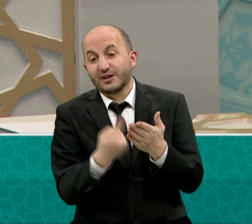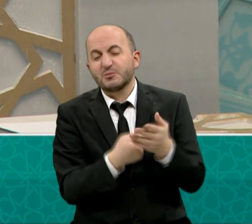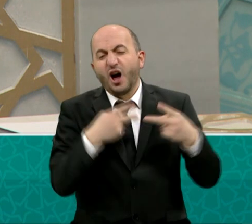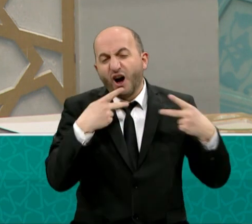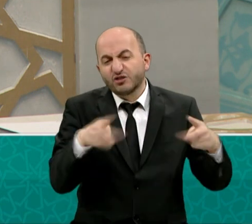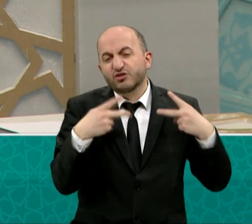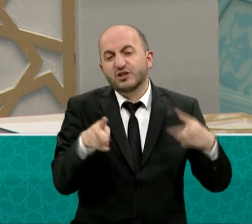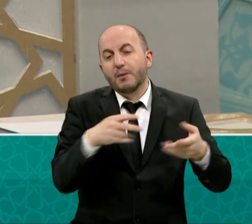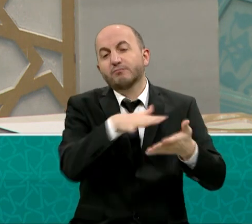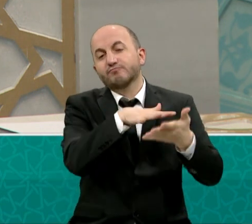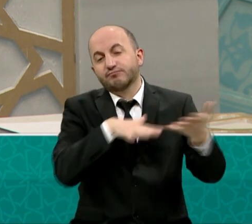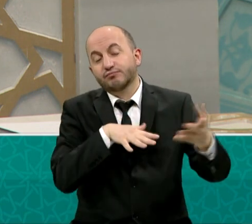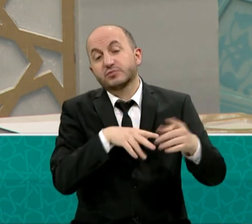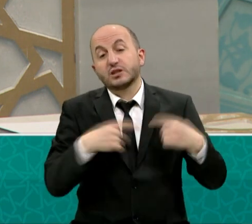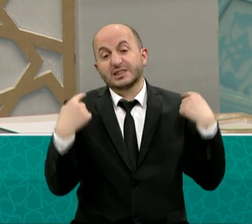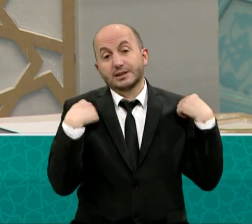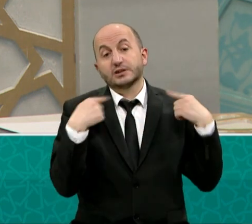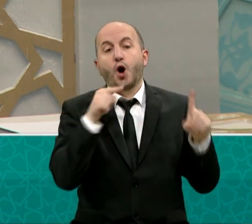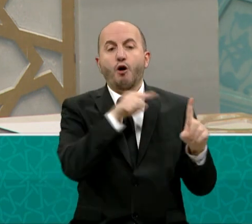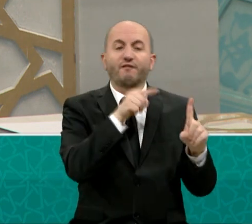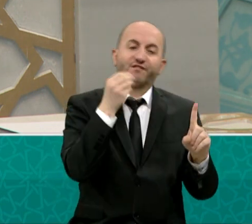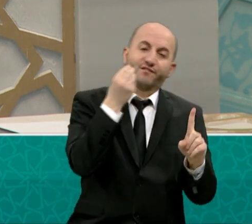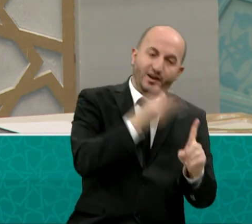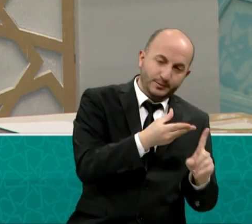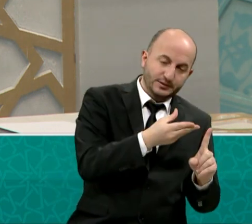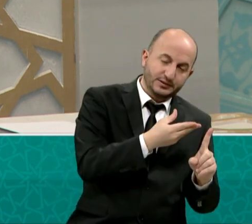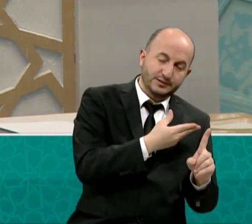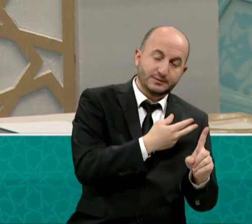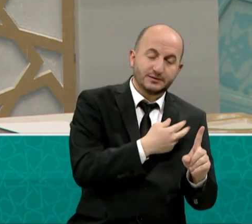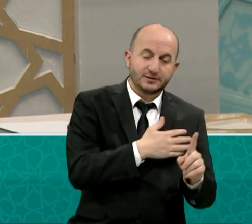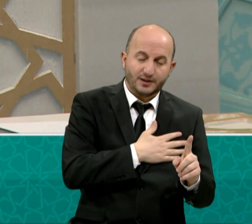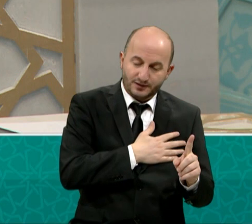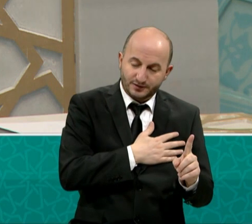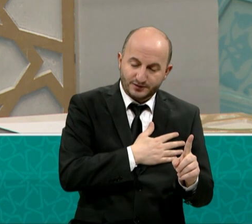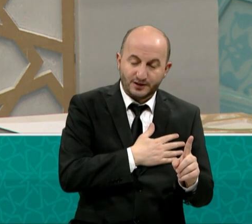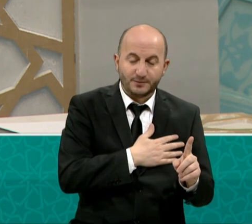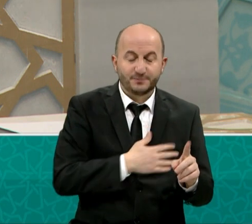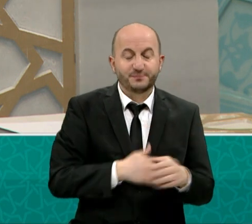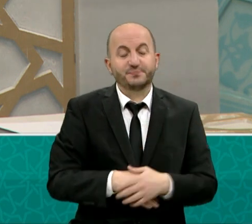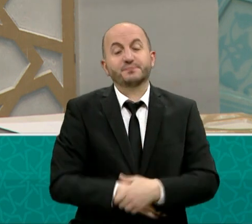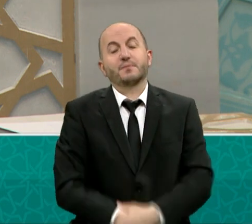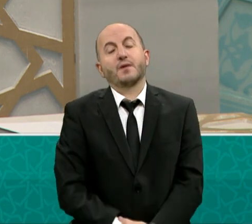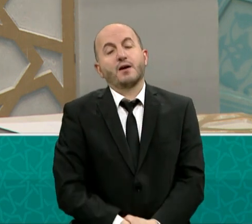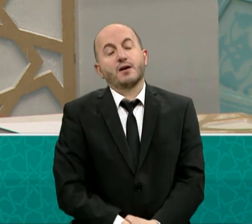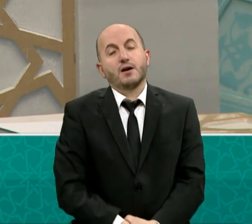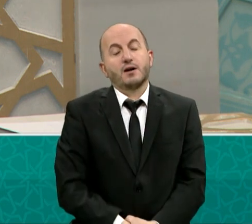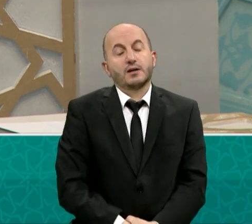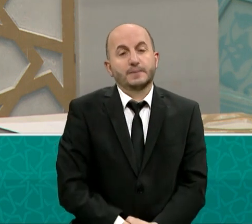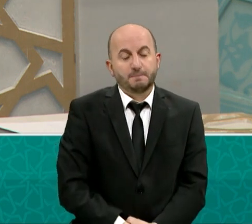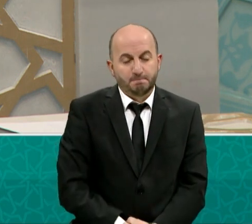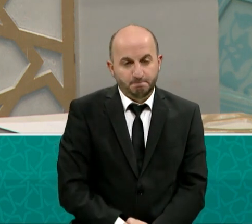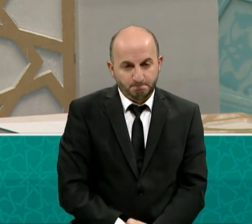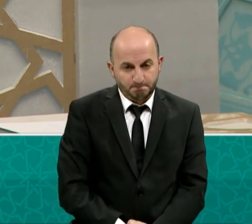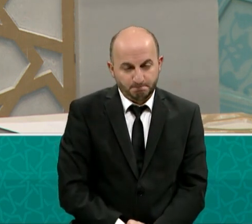etme, beyan etme yetkisini sevgili Peygamberimize Aleyhisselatü Vesselam'a Yüce Rabbim vermiş. İşte değerli